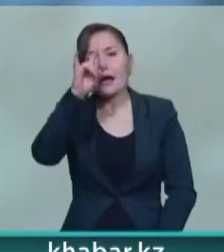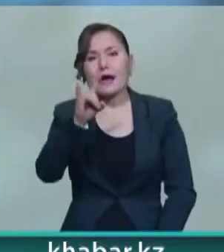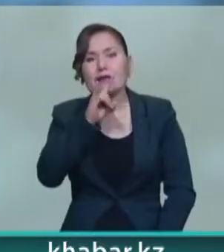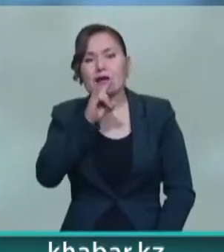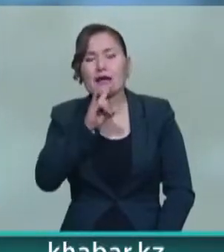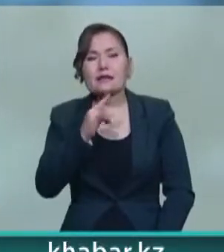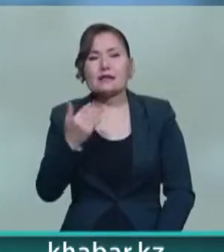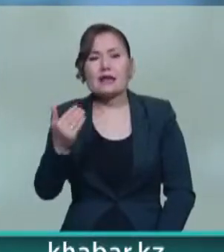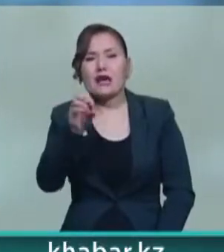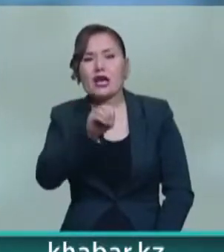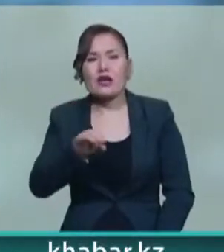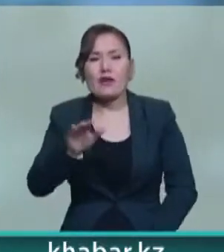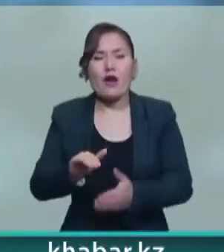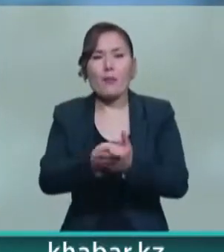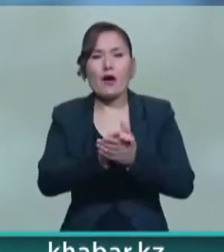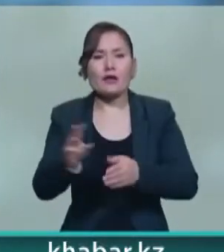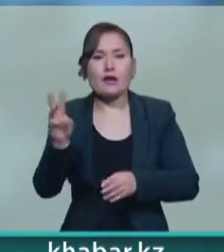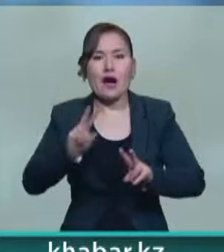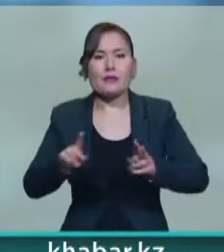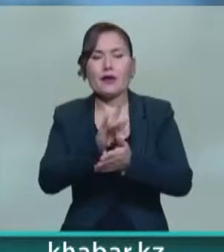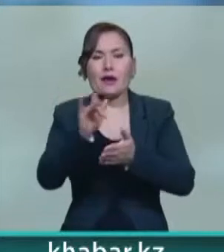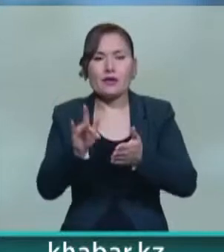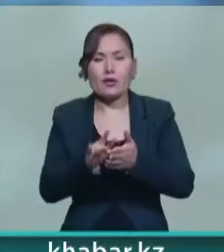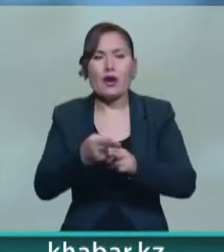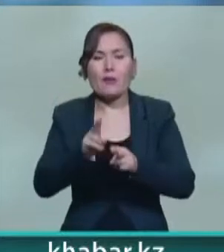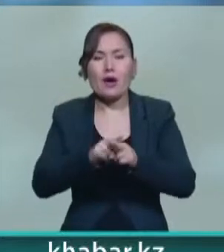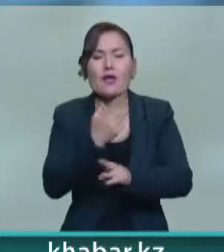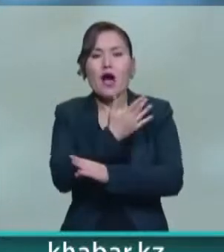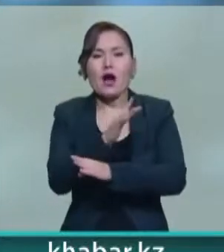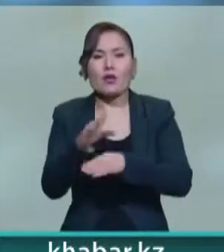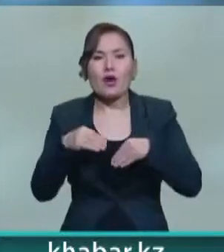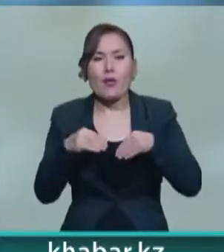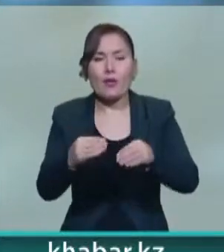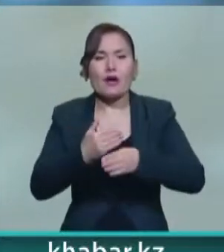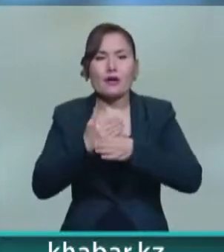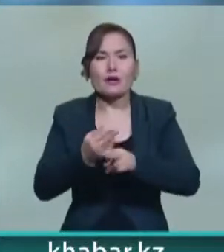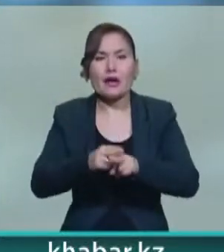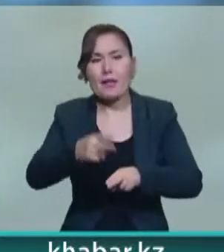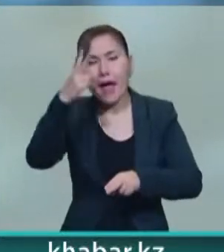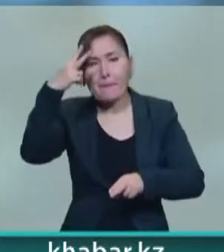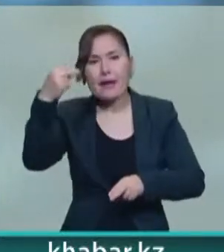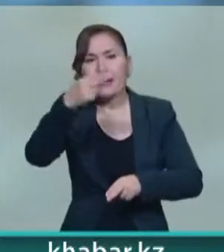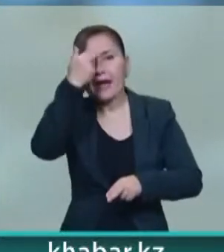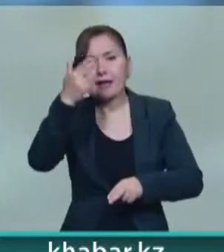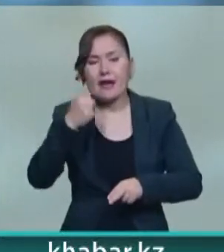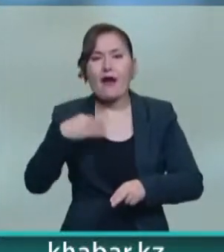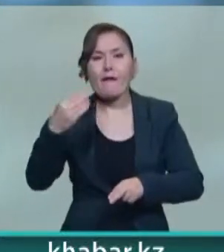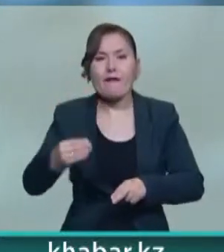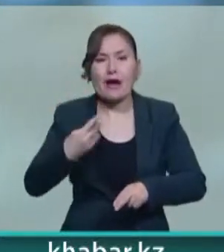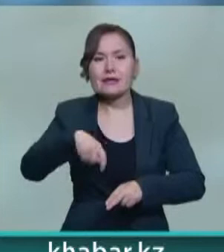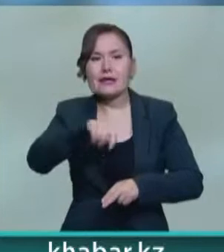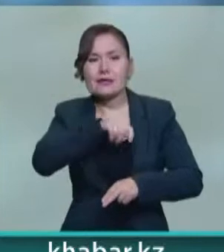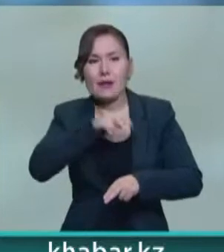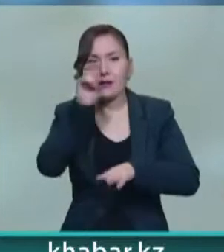Қазақстандағы Еуропалық одақтың елшілері Нұр-Сұлтанда көгалдандыруға үлес қосуда. Бельгия, Италия, Франция, Испания